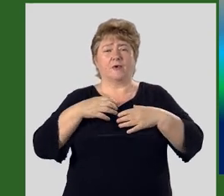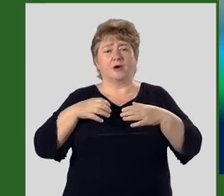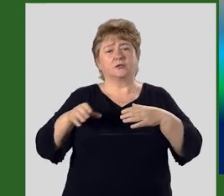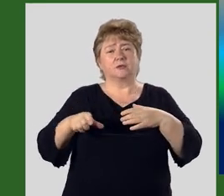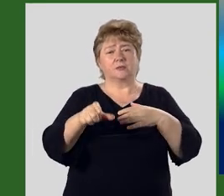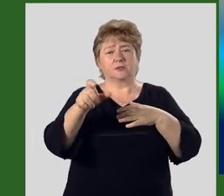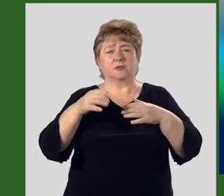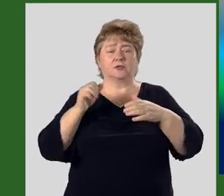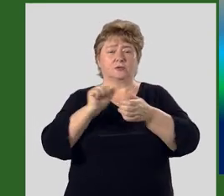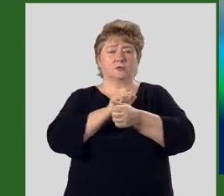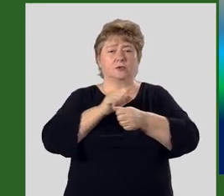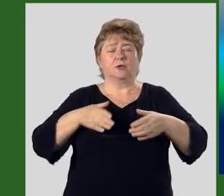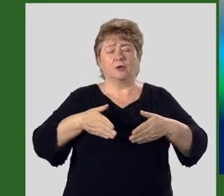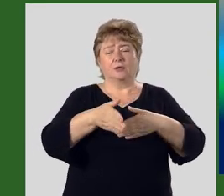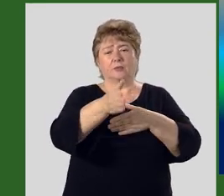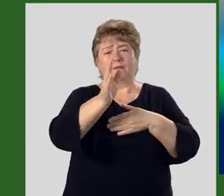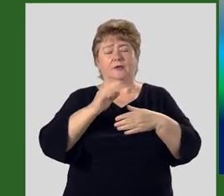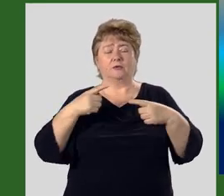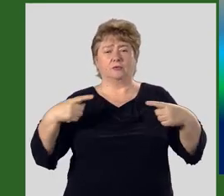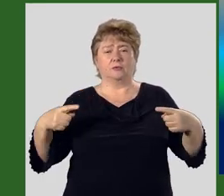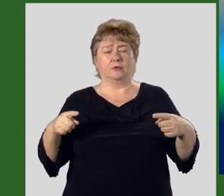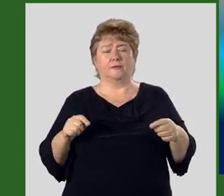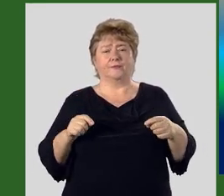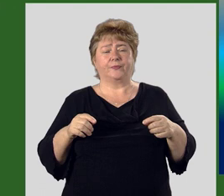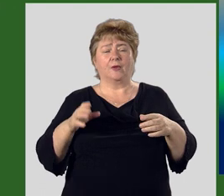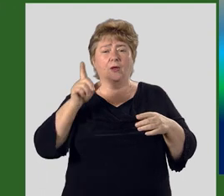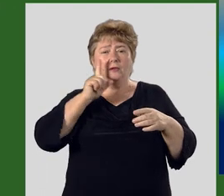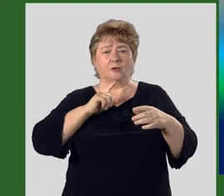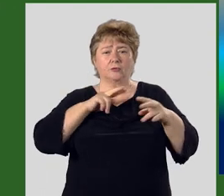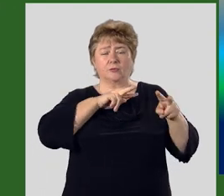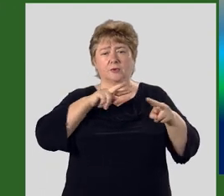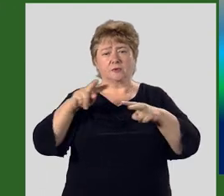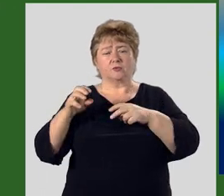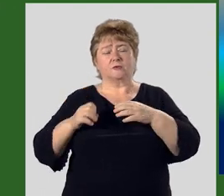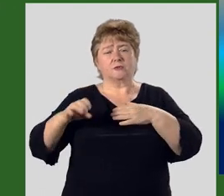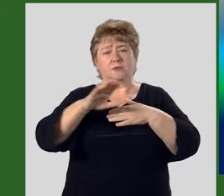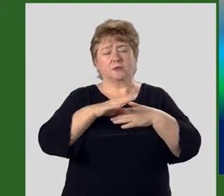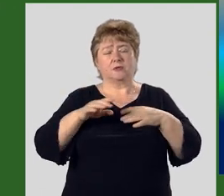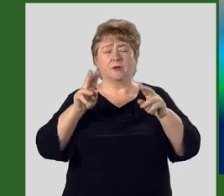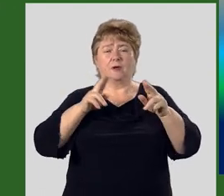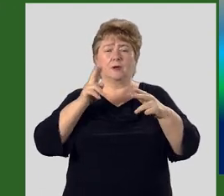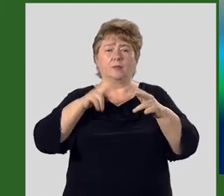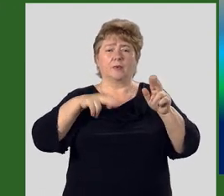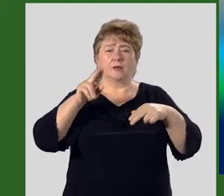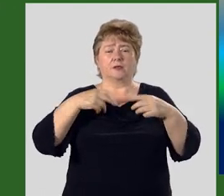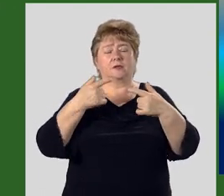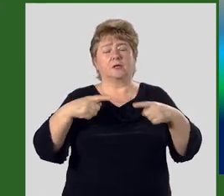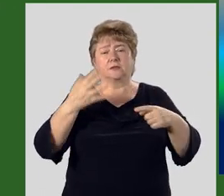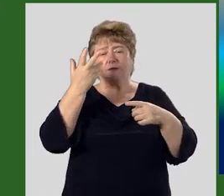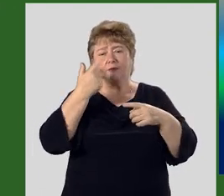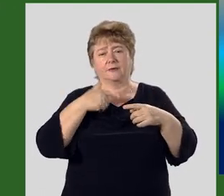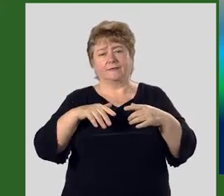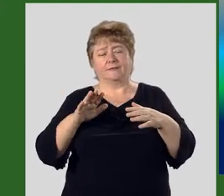сухопутные пути, также многое другое. Для удобства просмотра страны выкрашены в разные